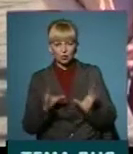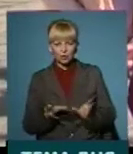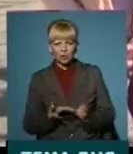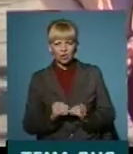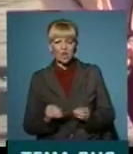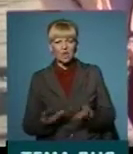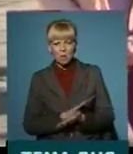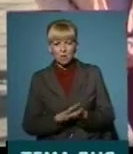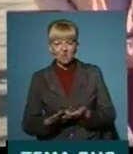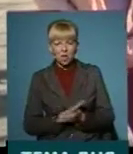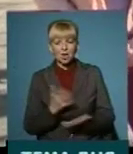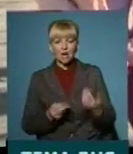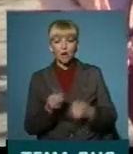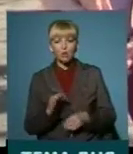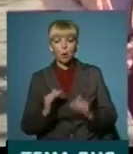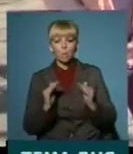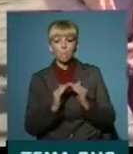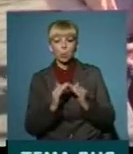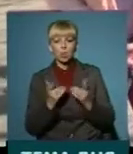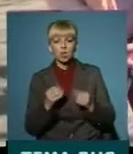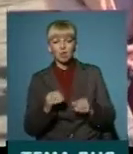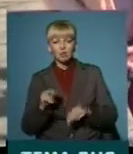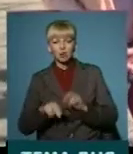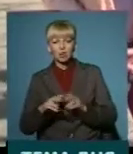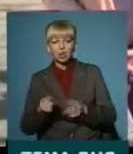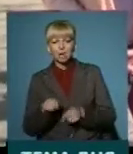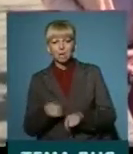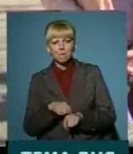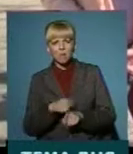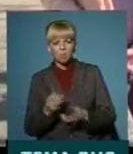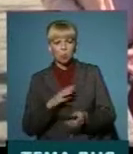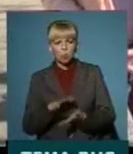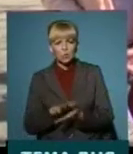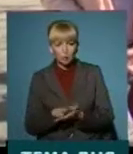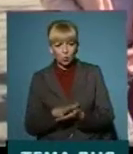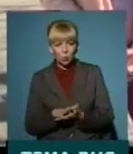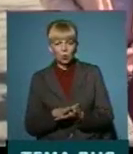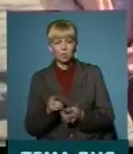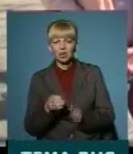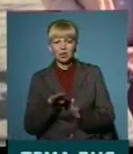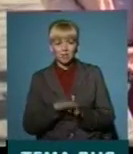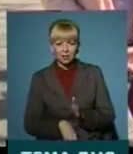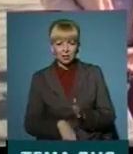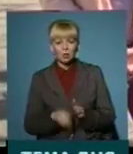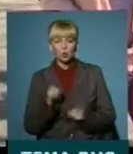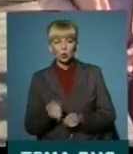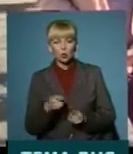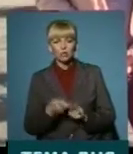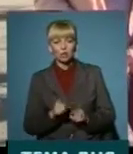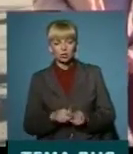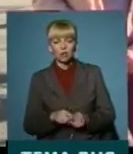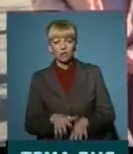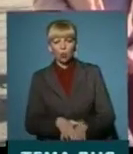вимиває. Якщо будівля десь споруджена з матеріалів, які були забруднені, це значно гірше, тому що тоді це триває